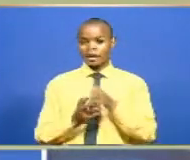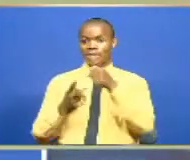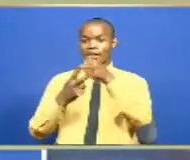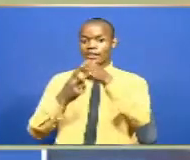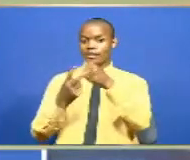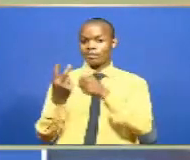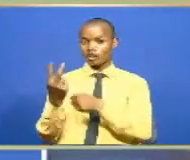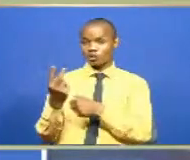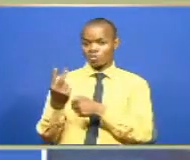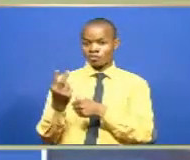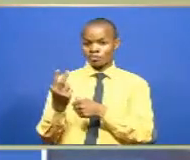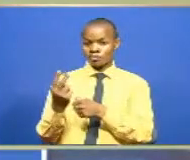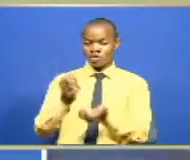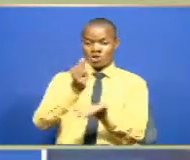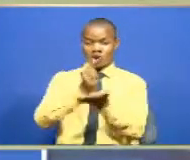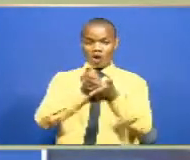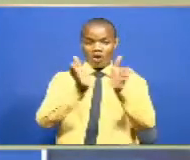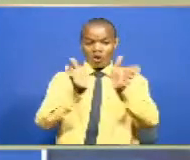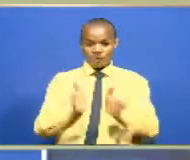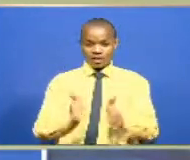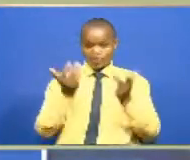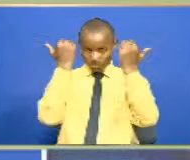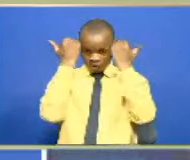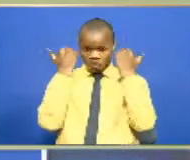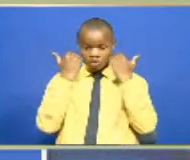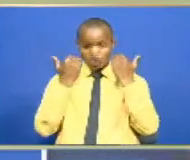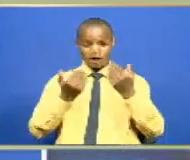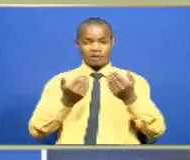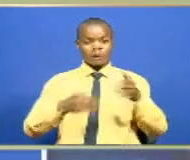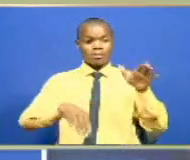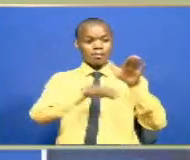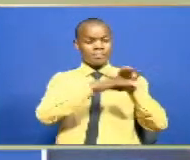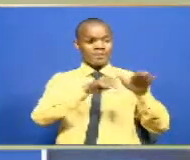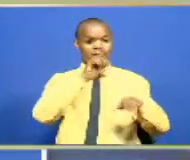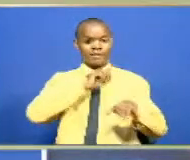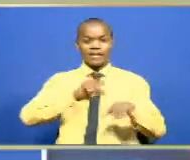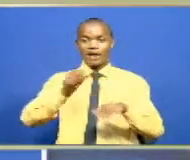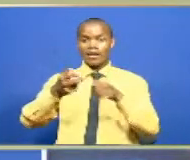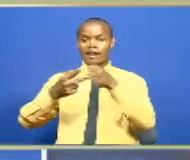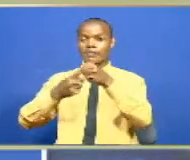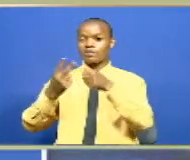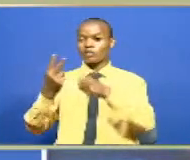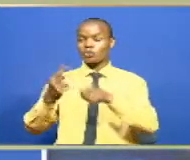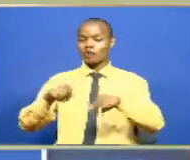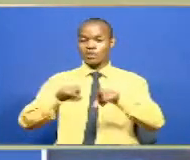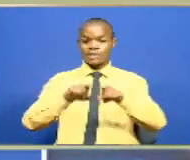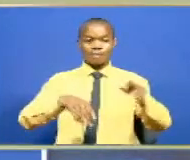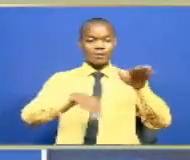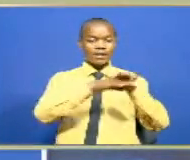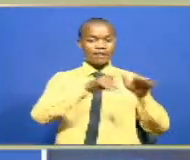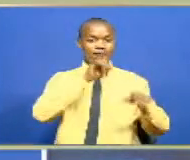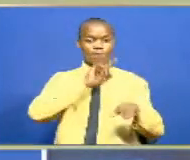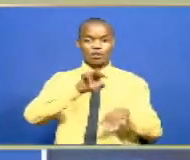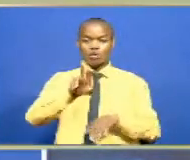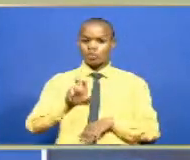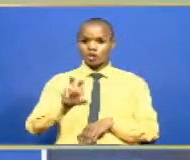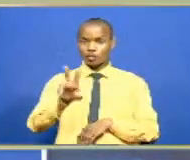72 were dismissed, and another 72 in 2020.